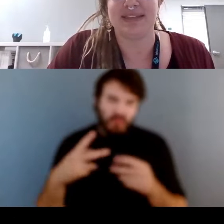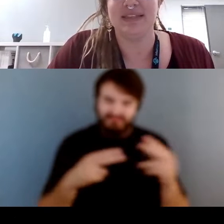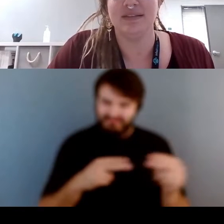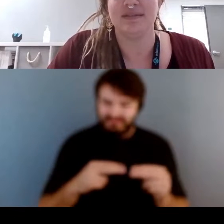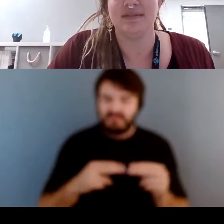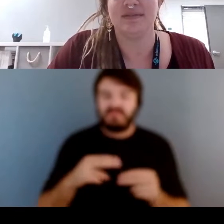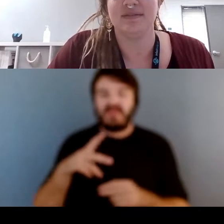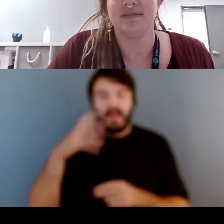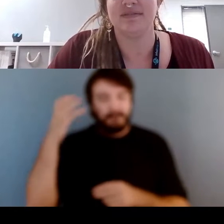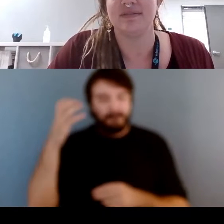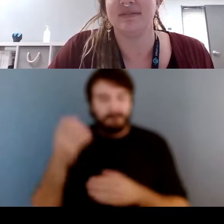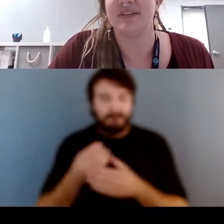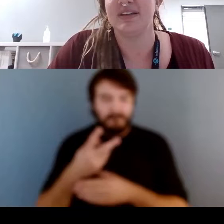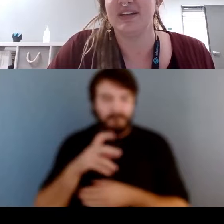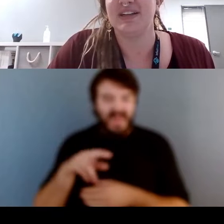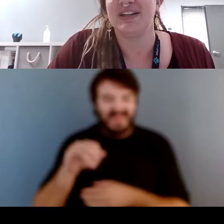le persil,